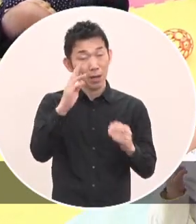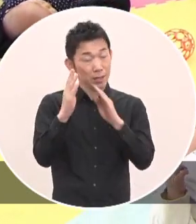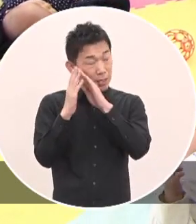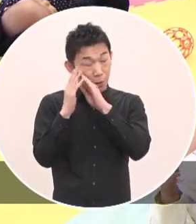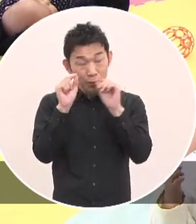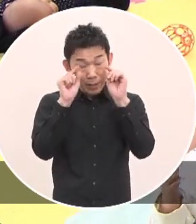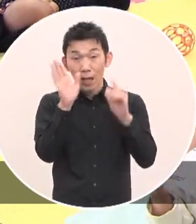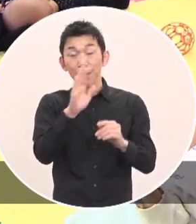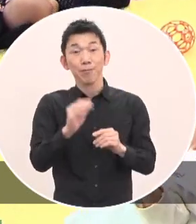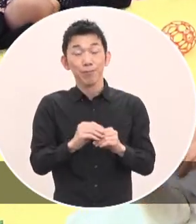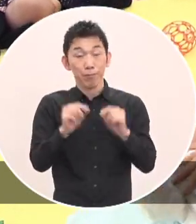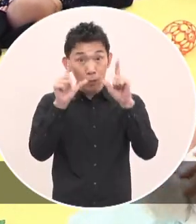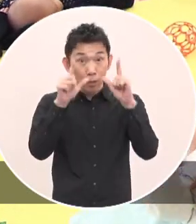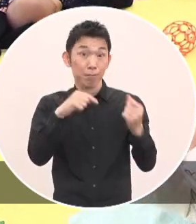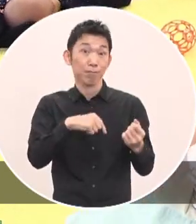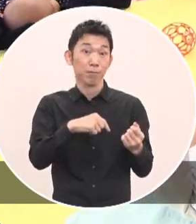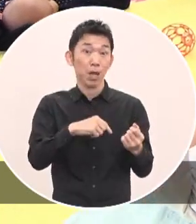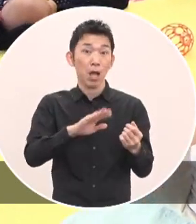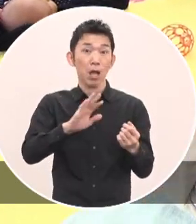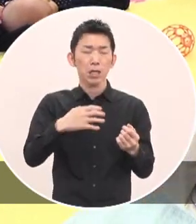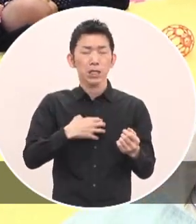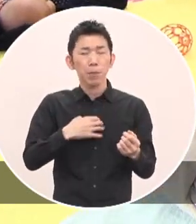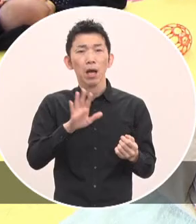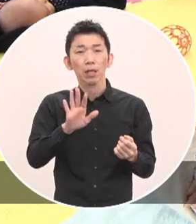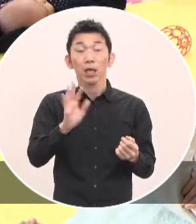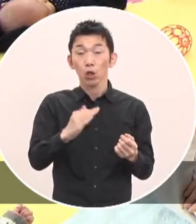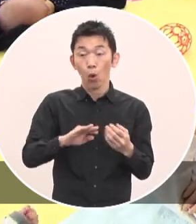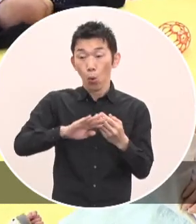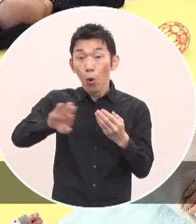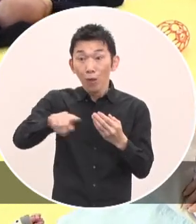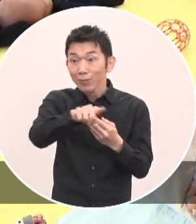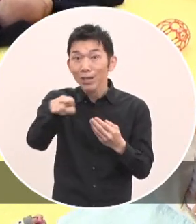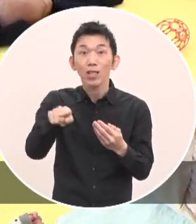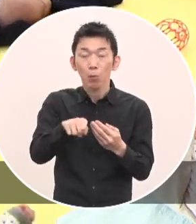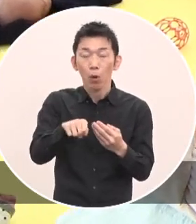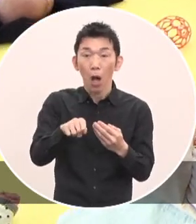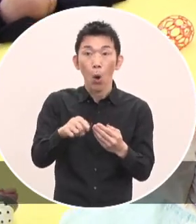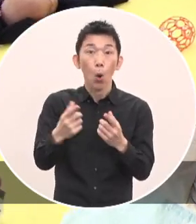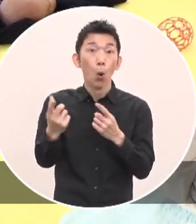けど周りの赤ちゃんをレズる